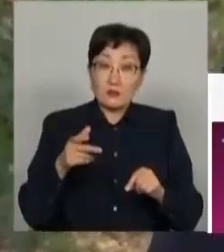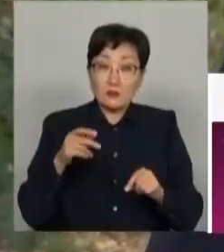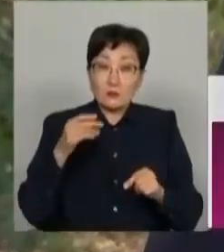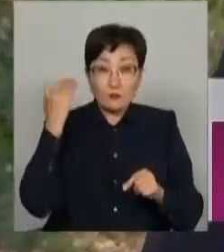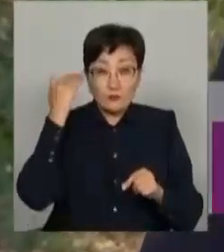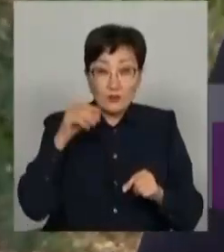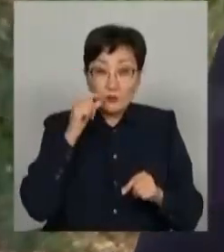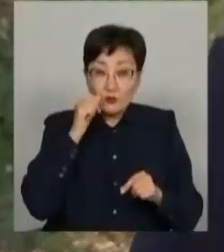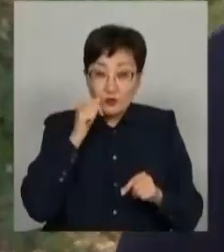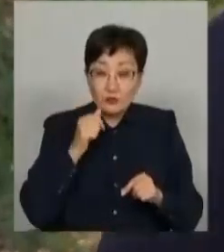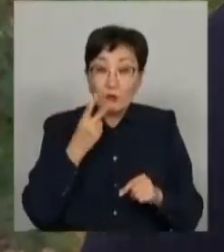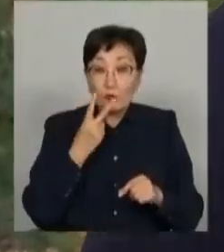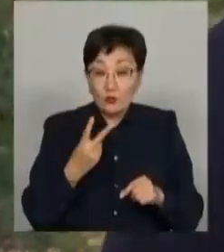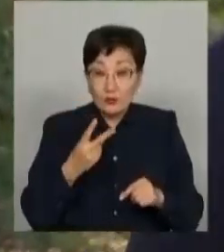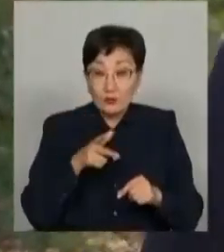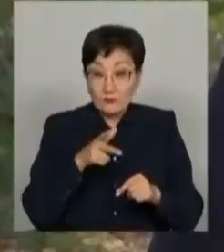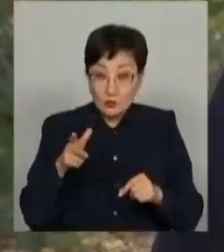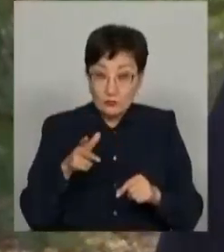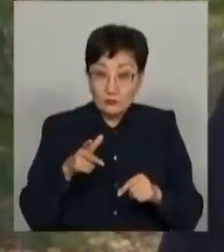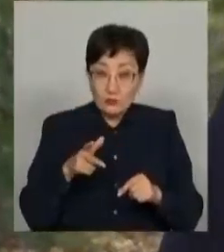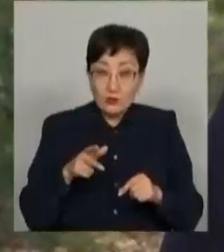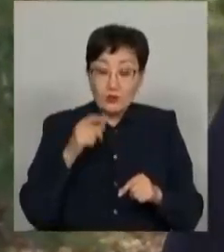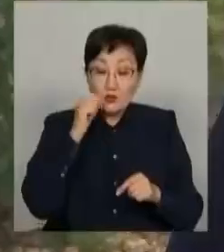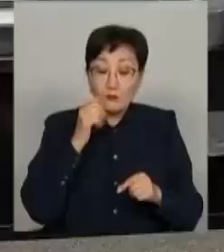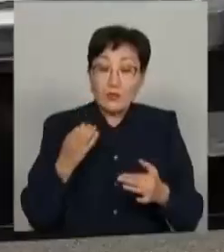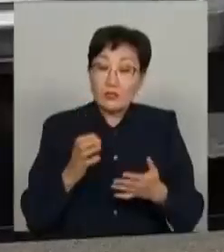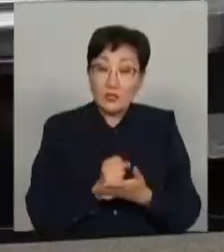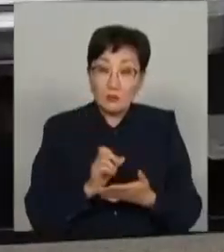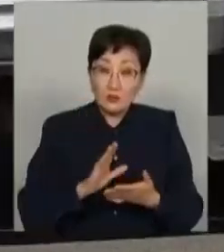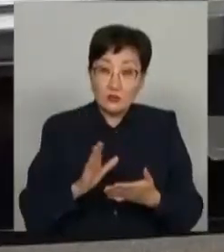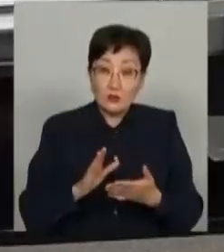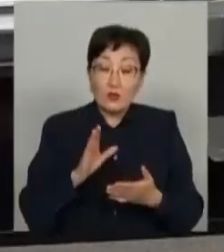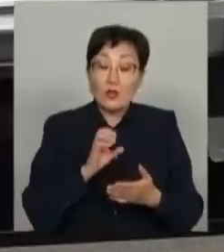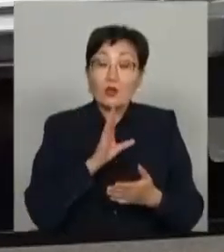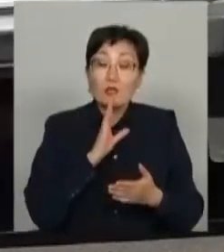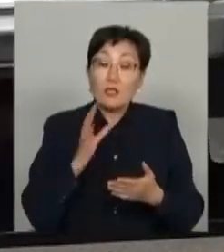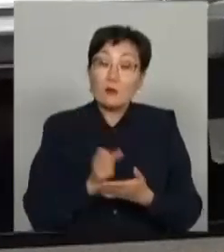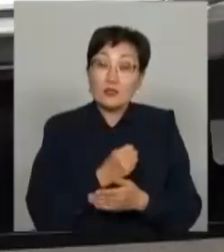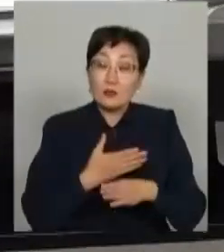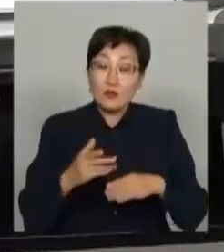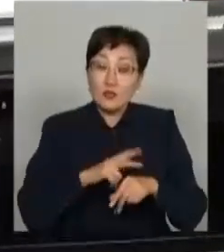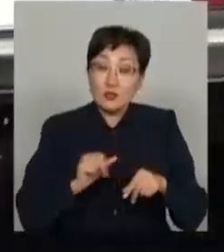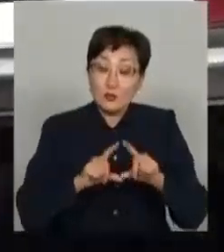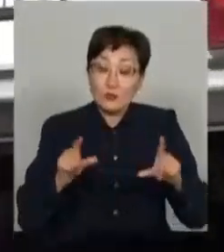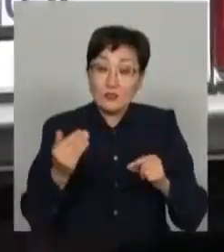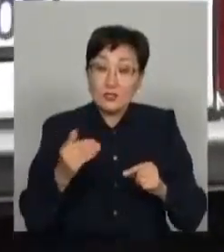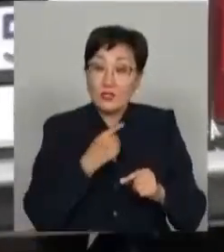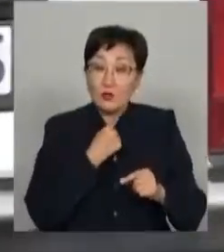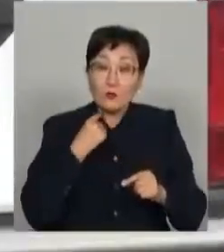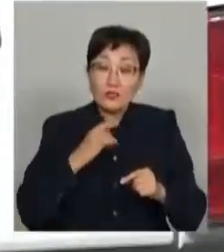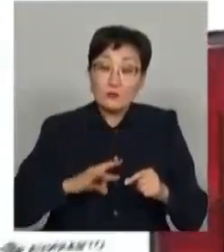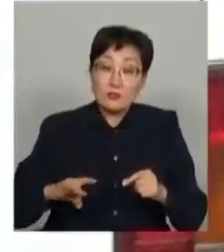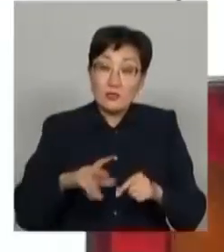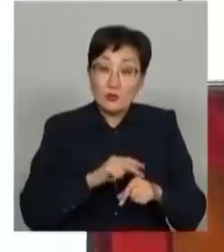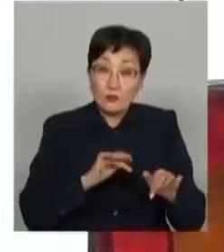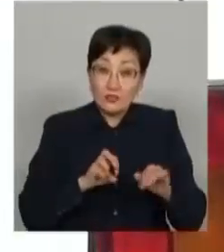бір жігітпен түсіп қалған. Ол жігіт әлі анықталмаған. Мақпал табылғаннан кейін полиция оны Талғар аудандық ішкі